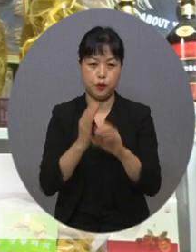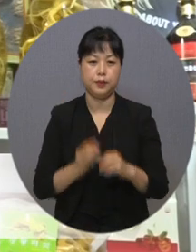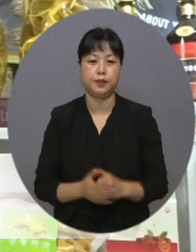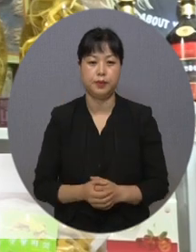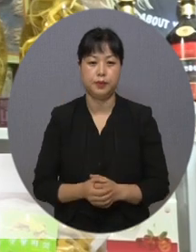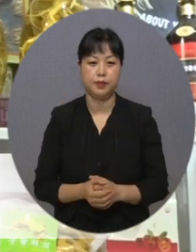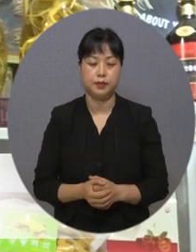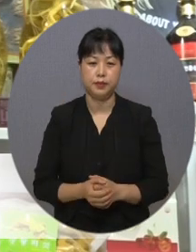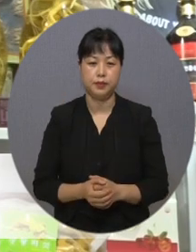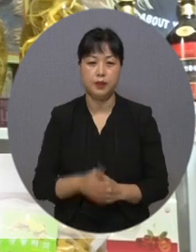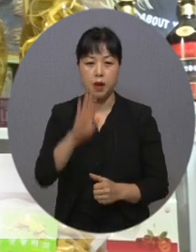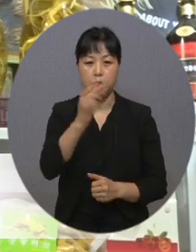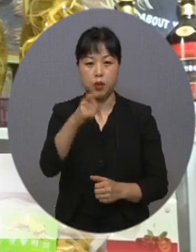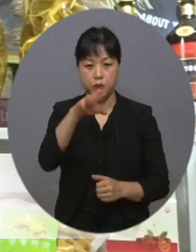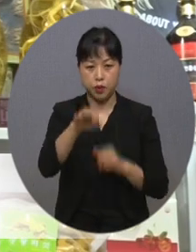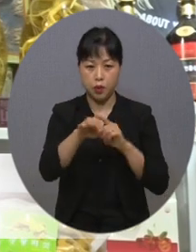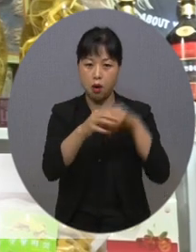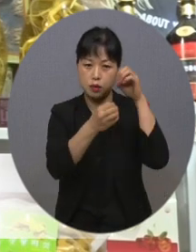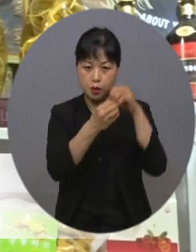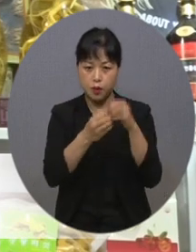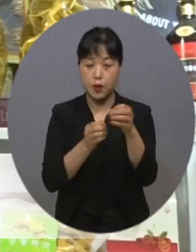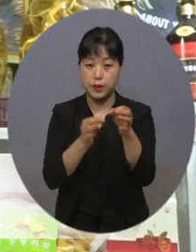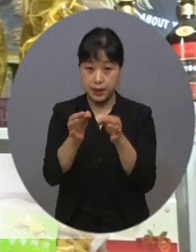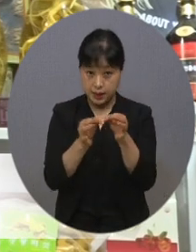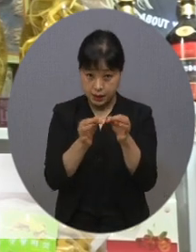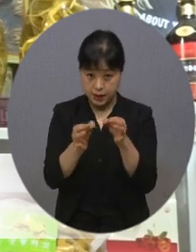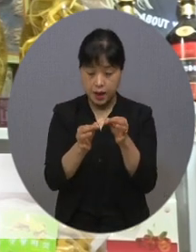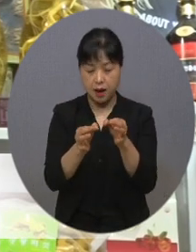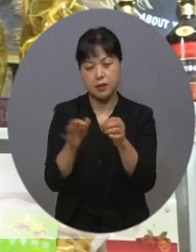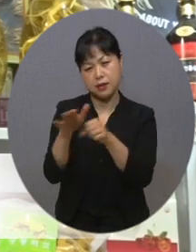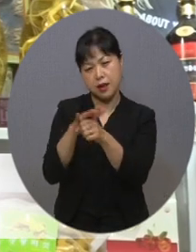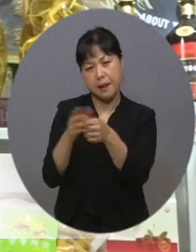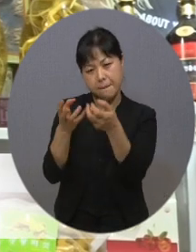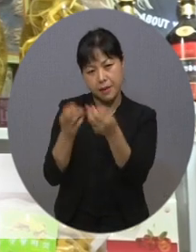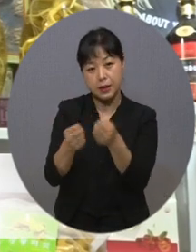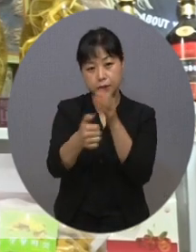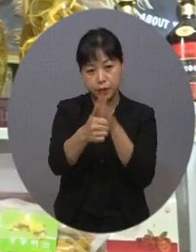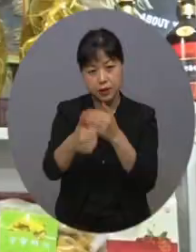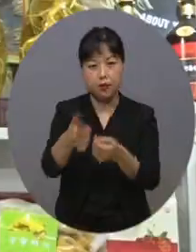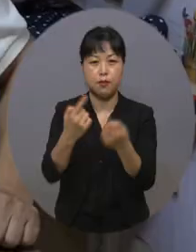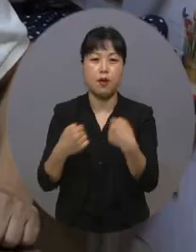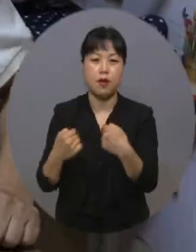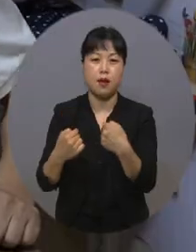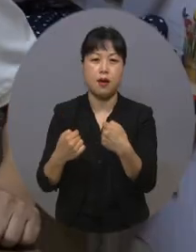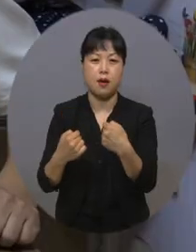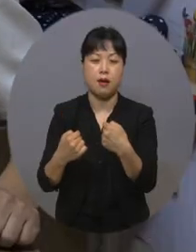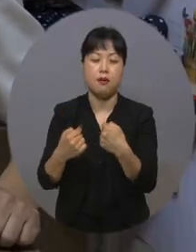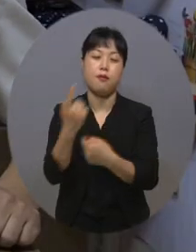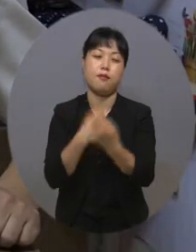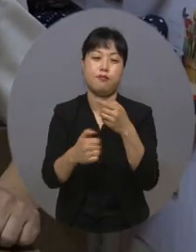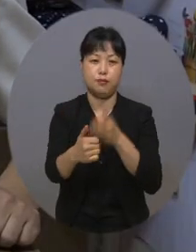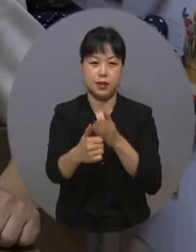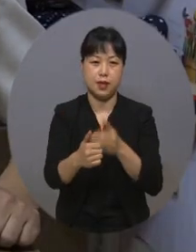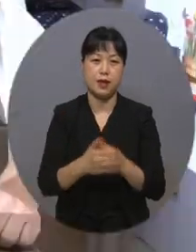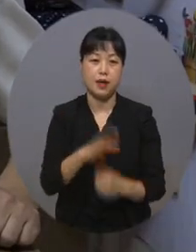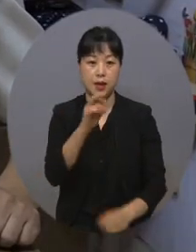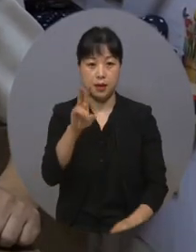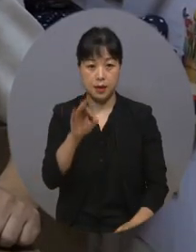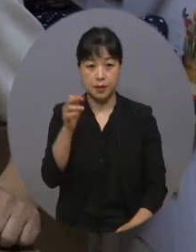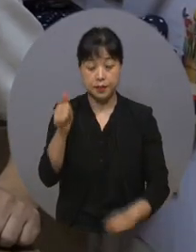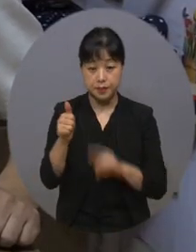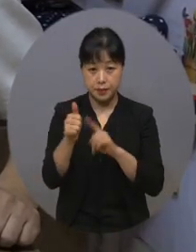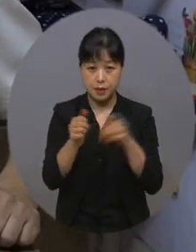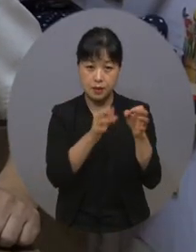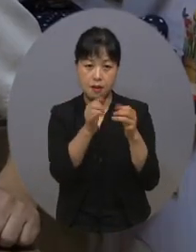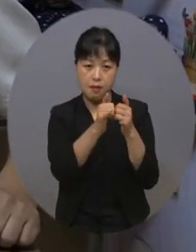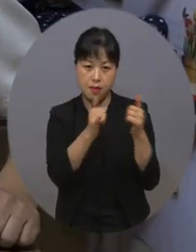여러분들 우리 보 륨 전통시장 마인즈 말아주시고 함께 하셨음 좋겠습니다 양 자기 씨는 상인이 겪고